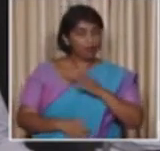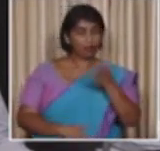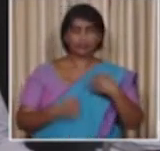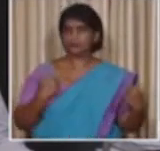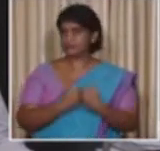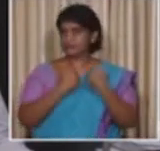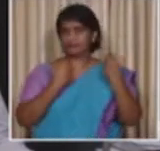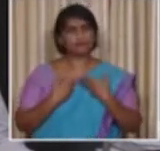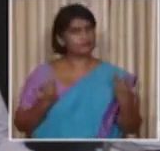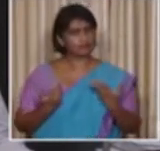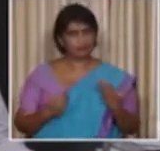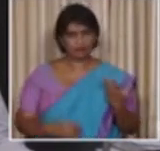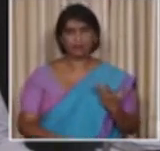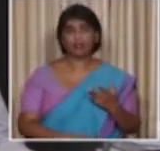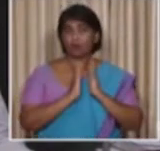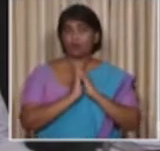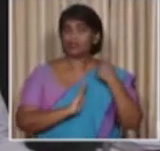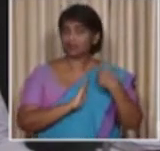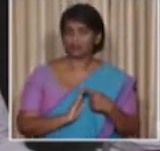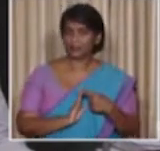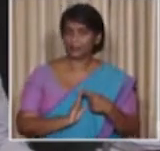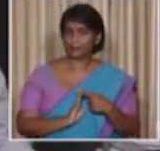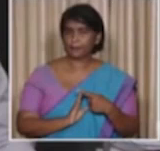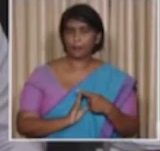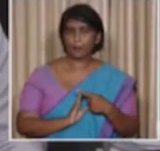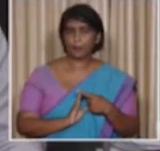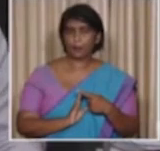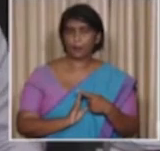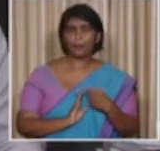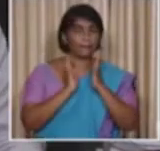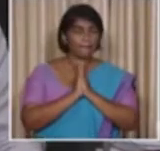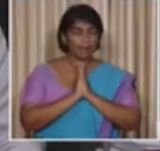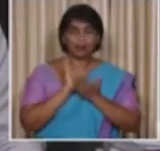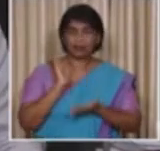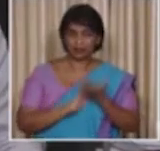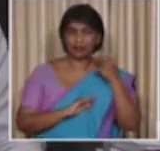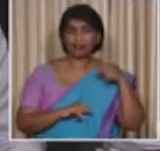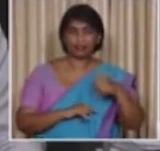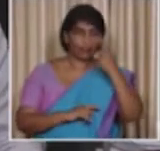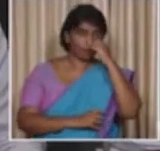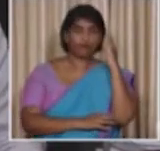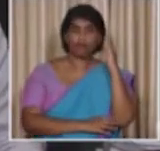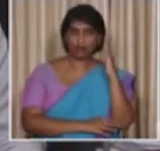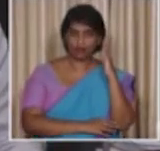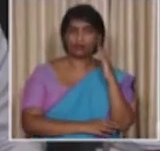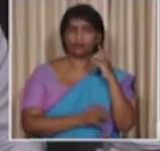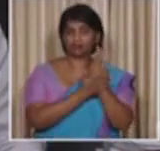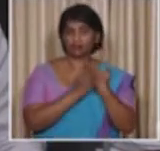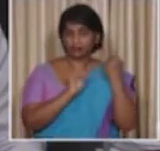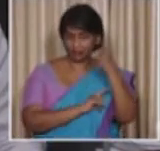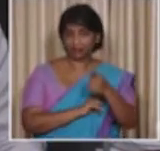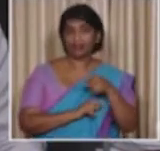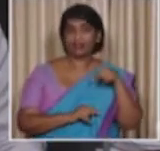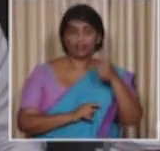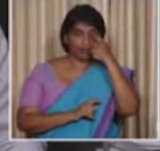හැප්පෙන්න බෑ මේ රටේ. මේ රට බෞද්ධ රටක්. මම යනකොට මේ මඩුපල්ලි දැන් ඉන්න කාදිනල්තුමාත් එක්ක චොපර් එකේ යනකොට දැන්